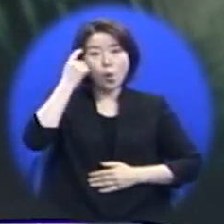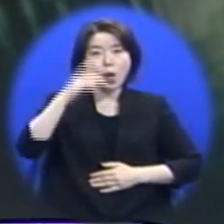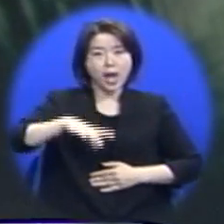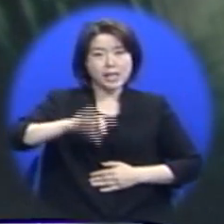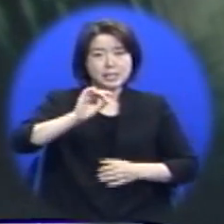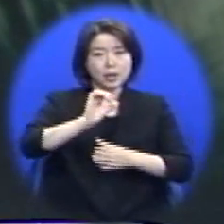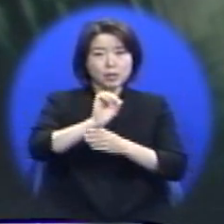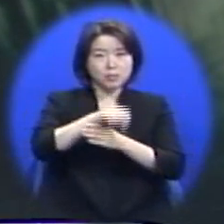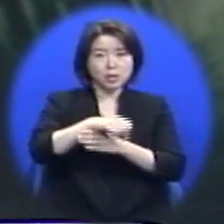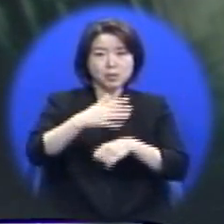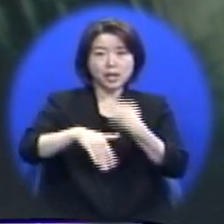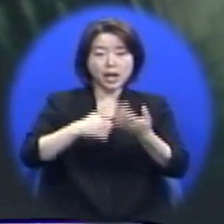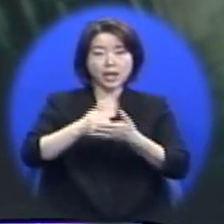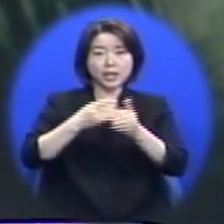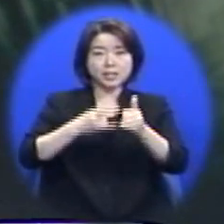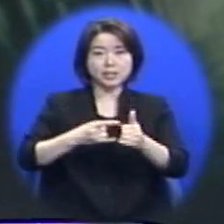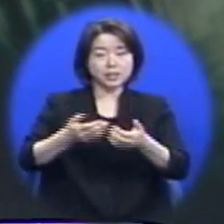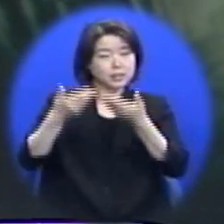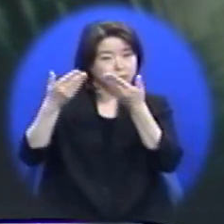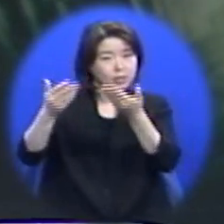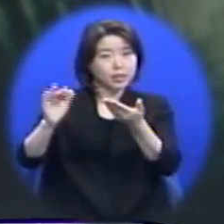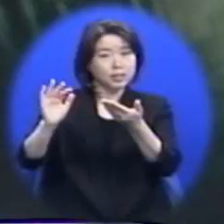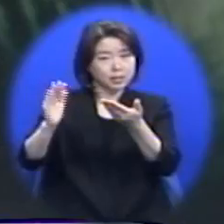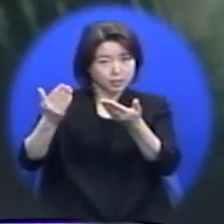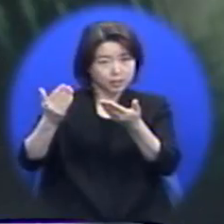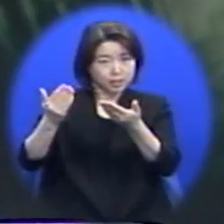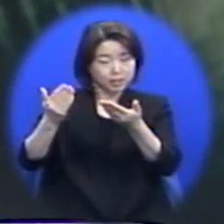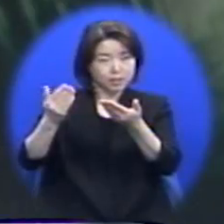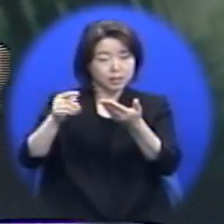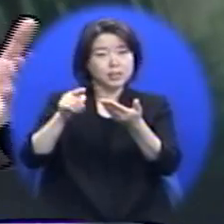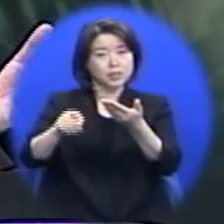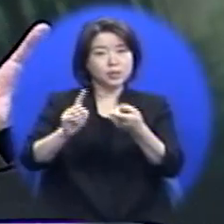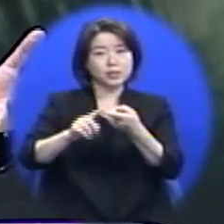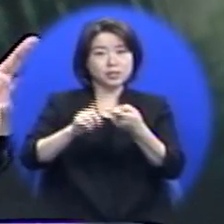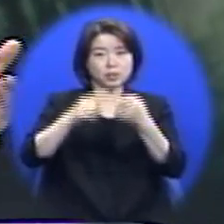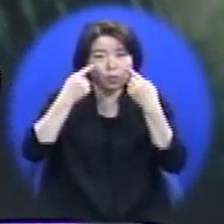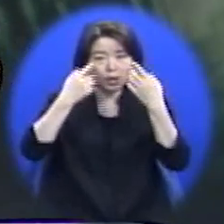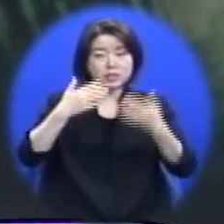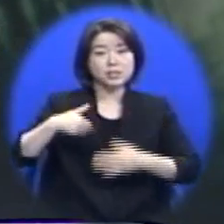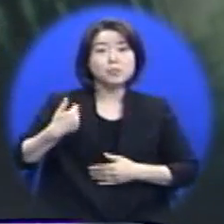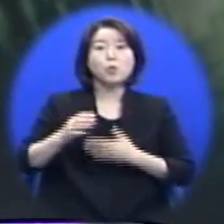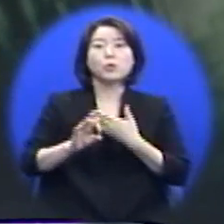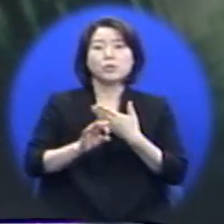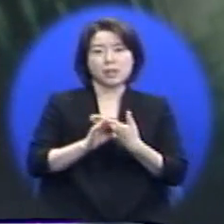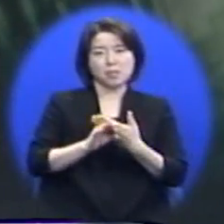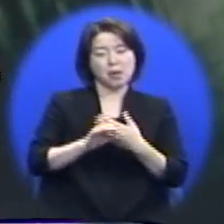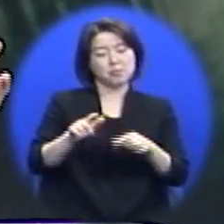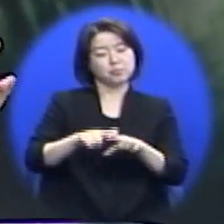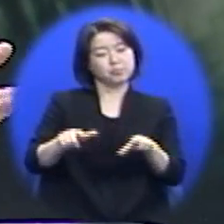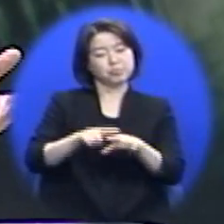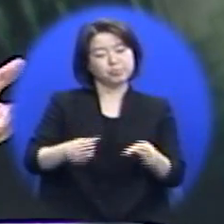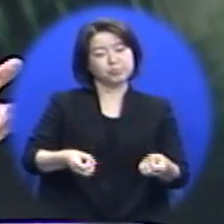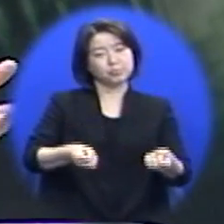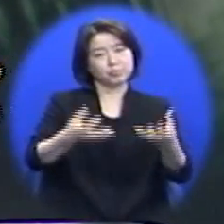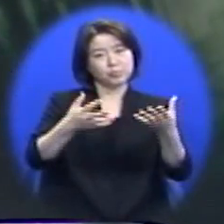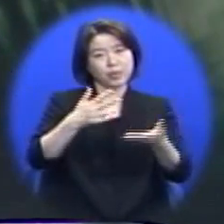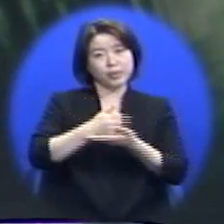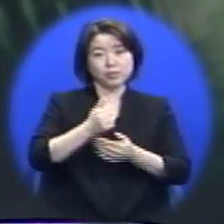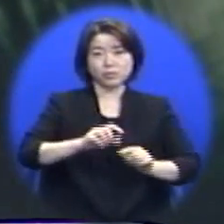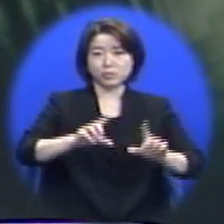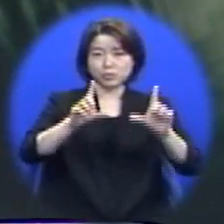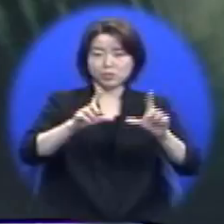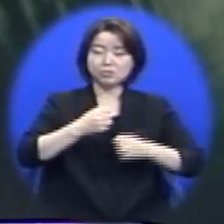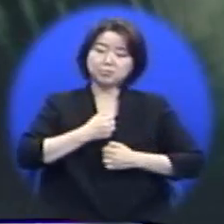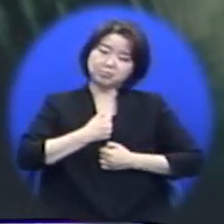거죠? 그 점에 대해서 정확히 알지 못한다면 오늘 우리는 그저 평범한 절기주의를